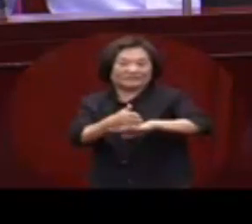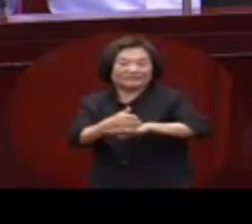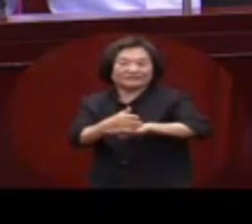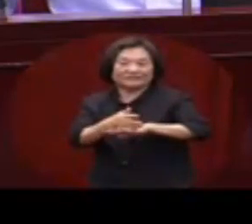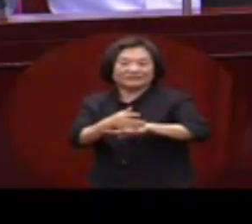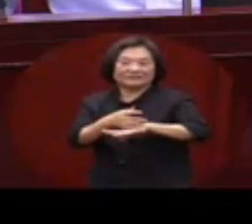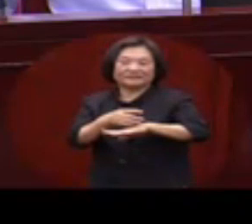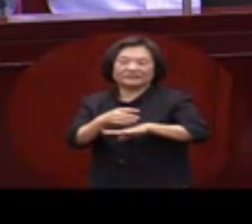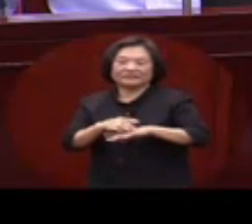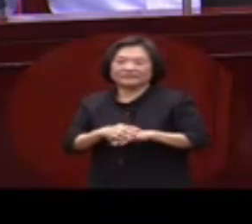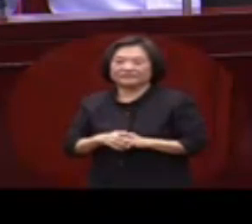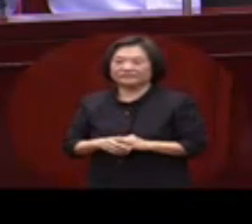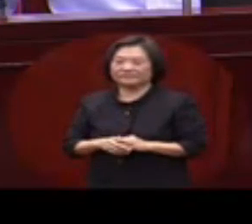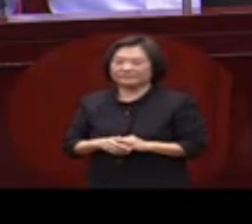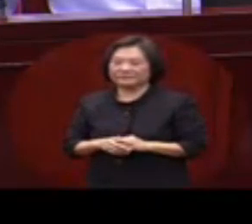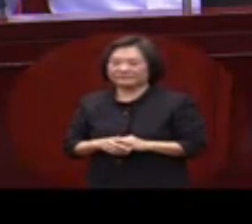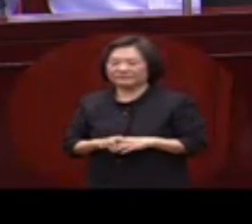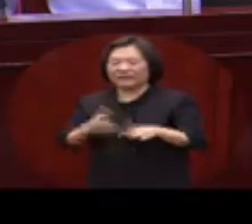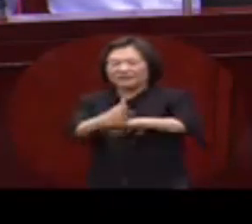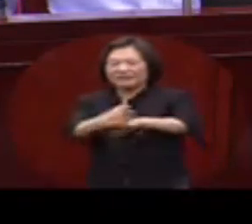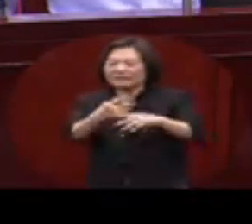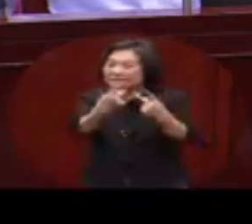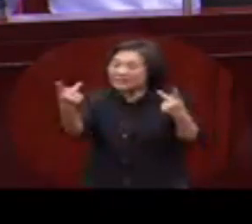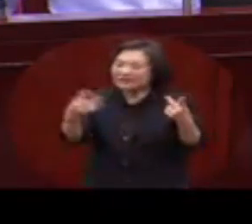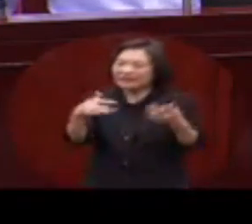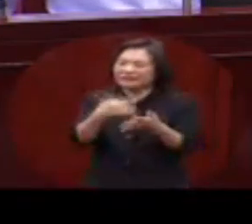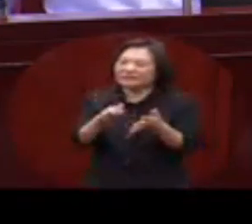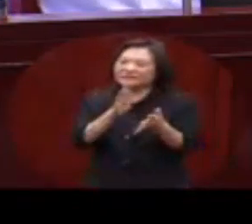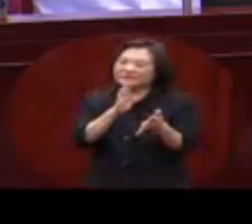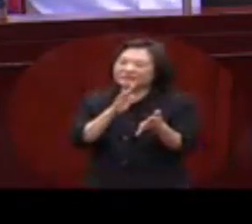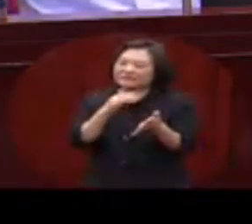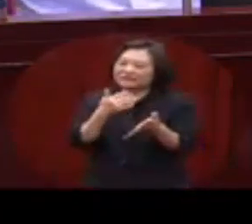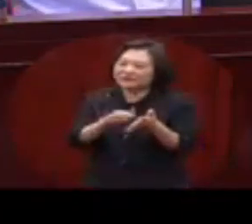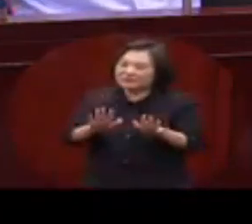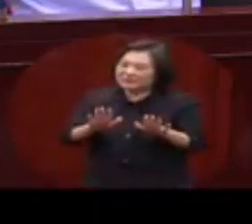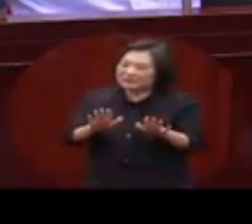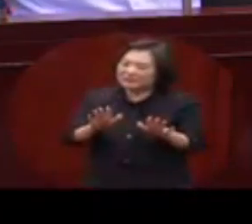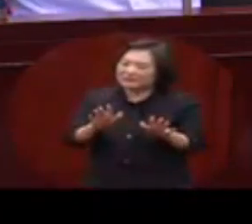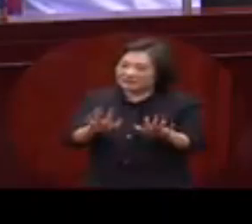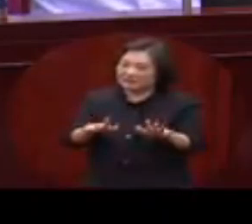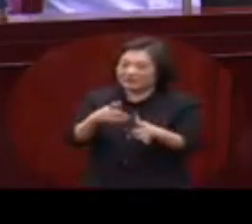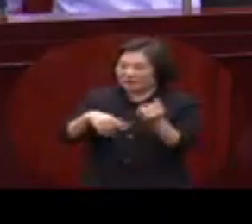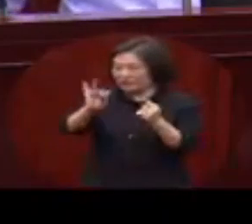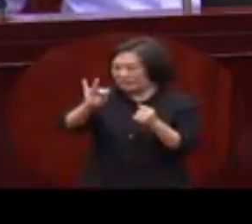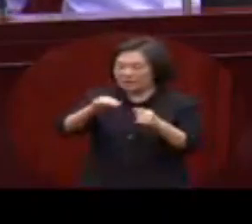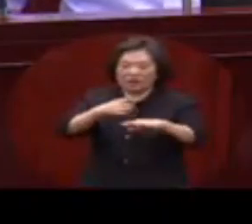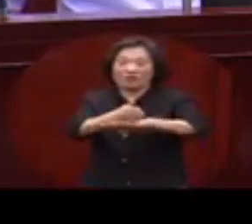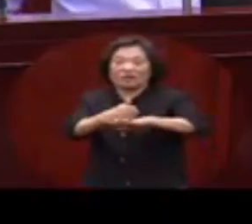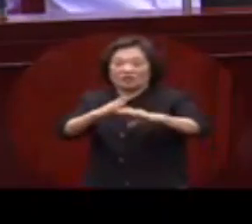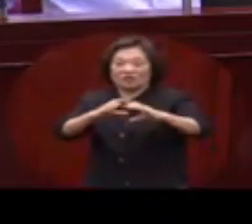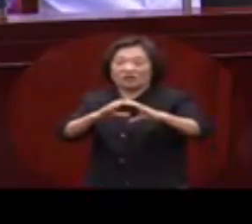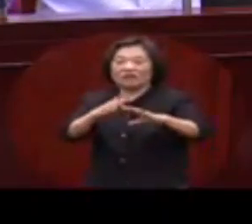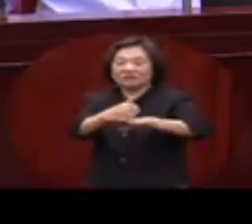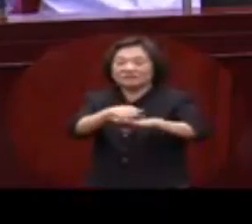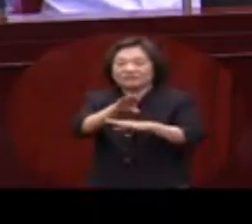在不能叫 U-Car 了，所以它有一个叫 Car Sharing， 大概到今年年现在已经有100辆，年底会到